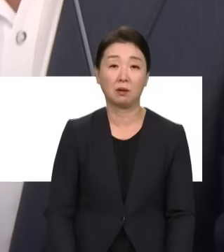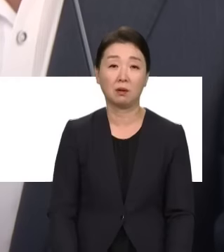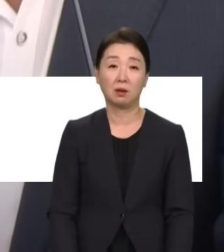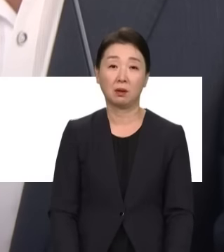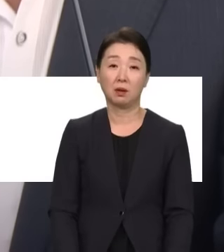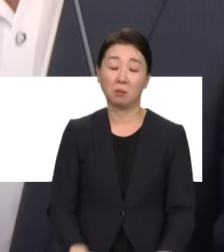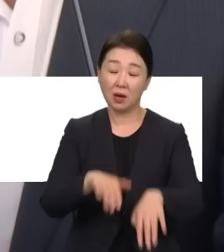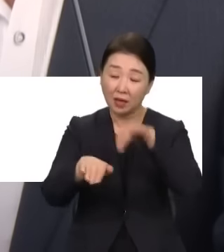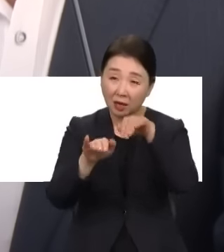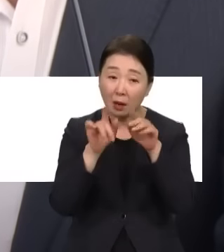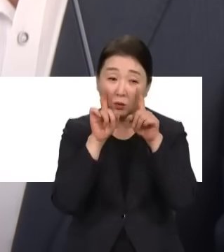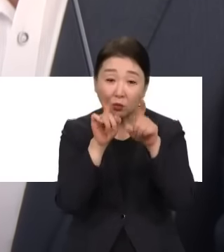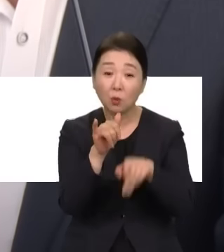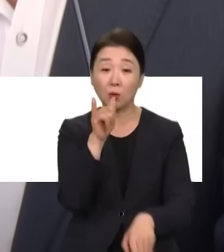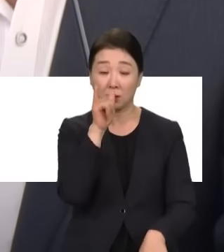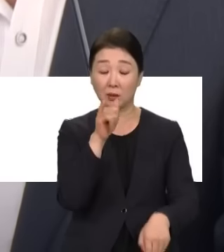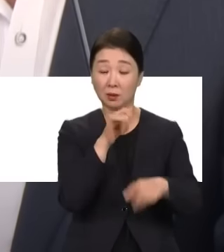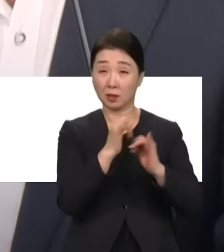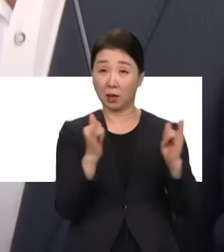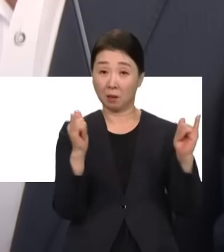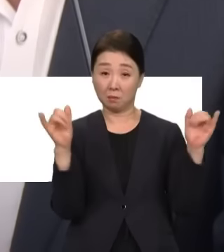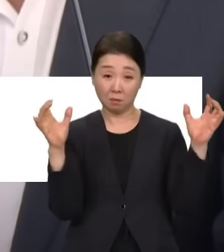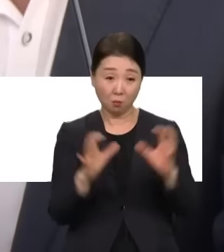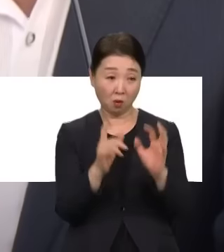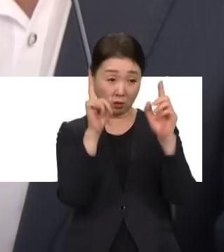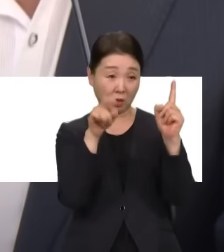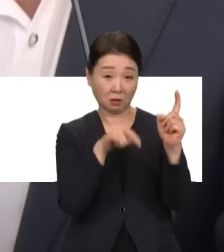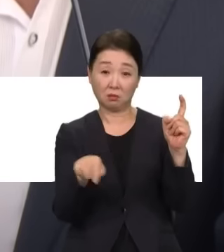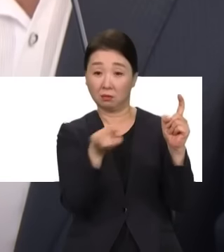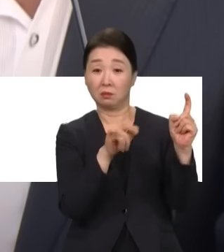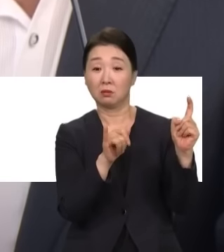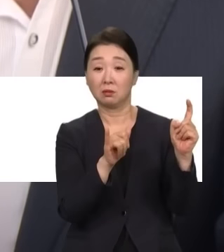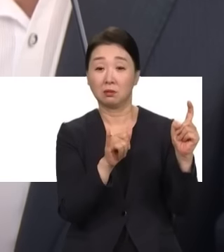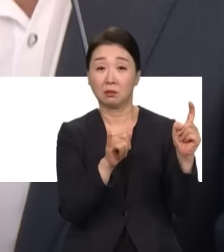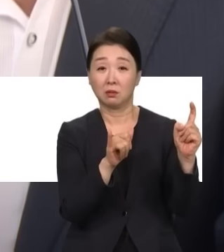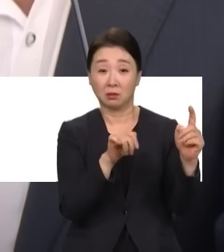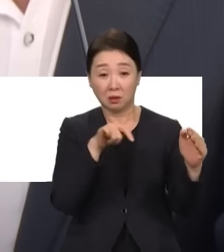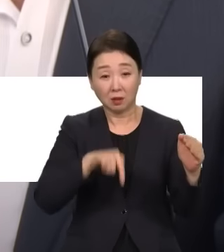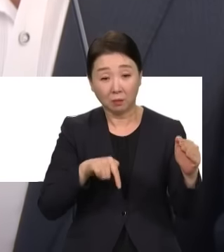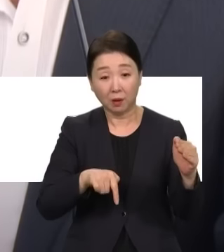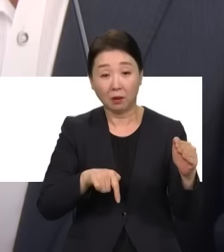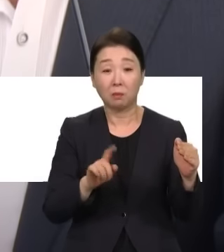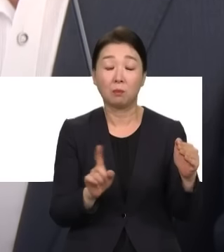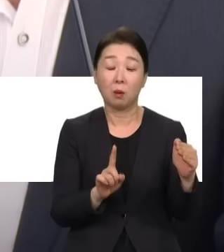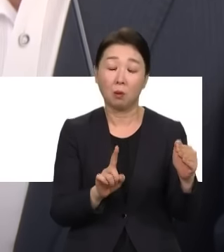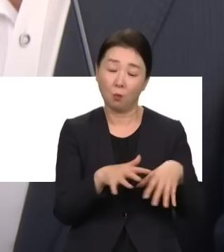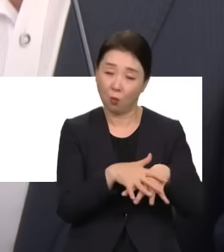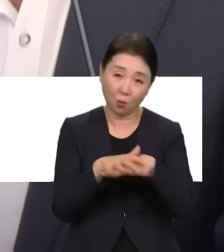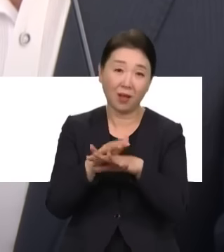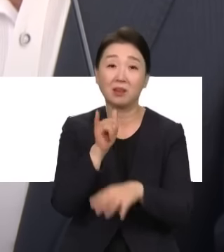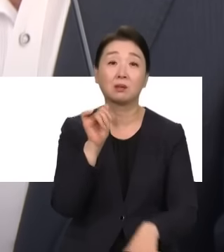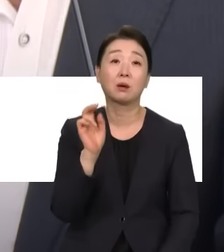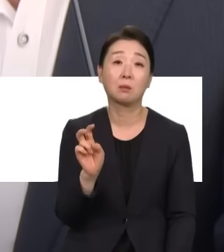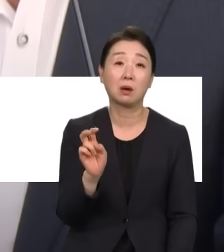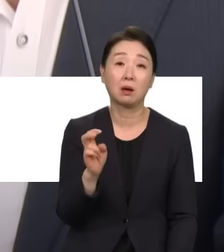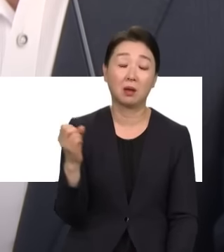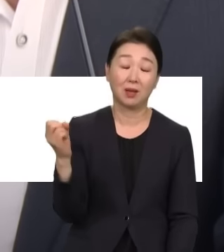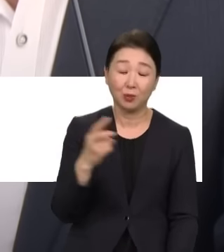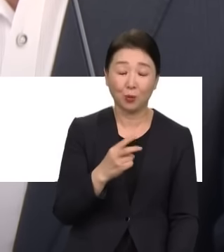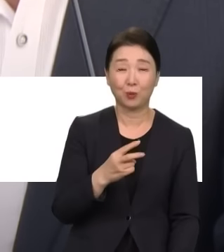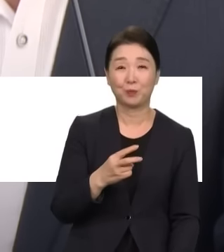개입의 의혹이 있는 당사자들이 한 사진에 있다. 예. 이 내부의 깊은 네트워크, 또